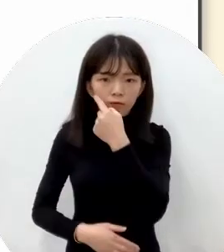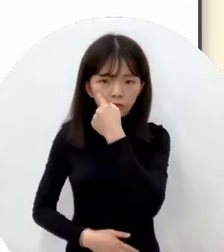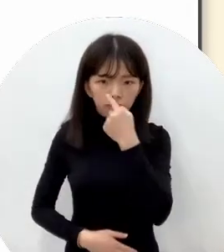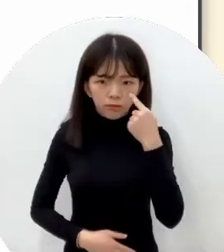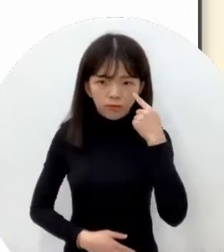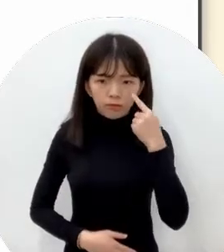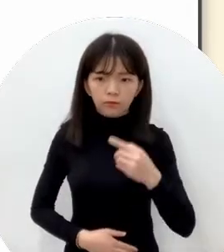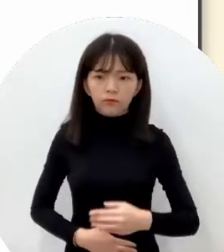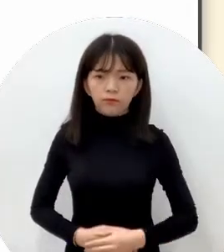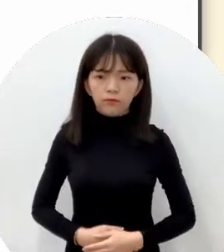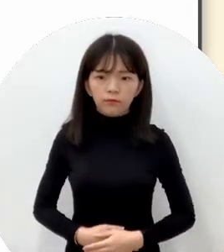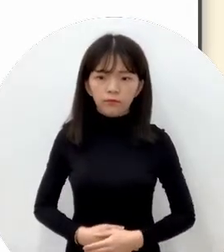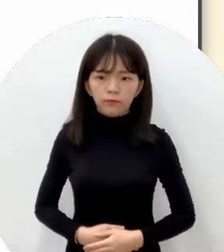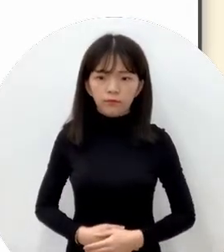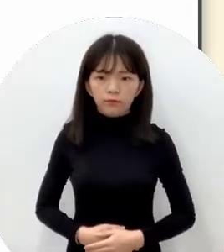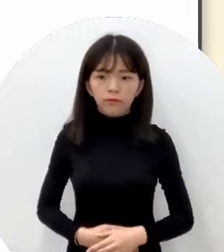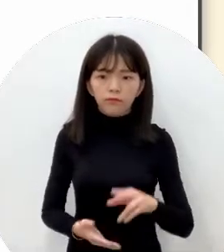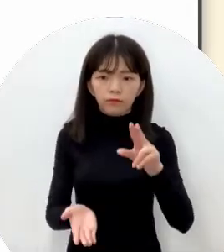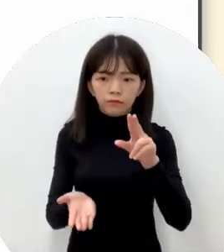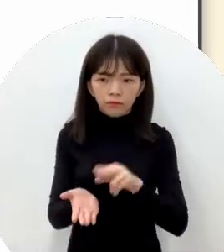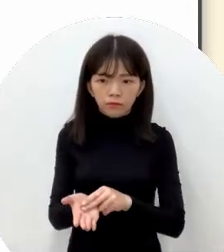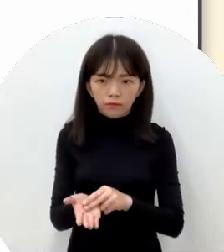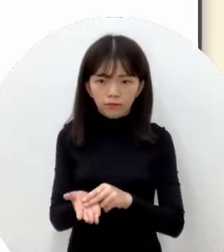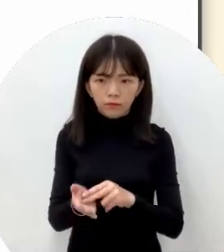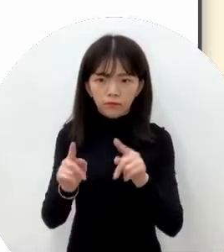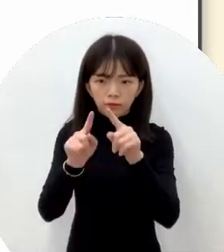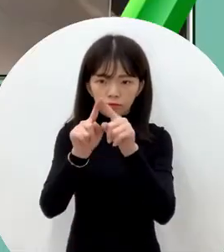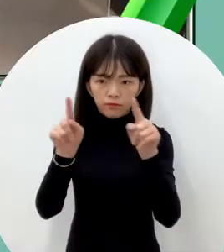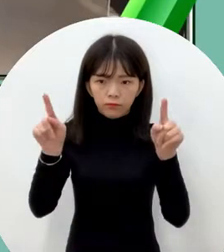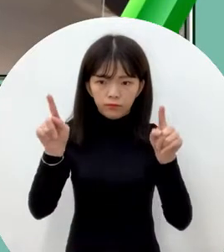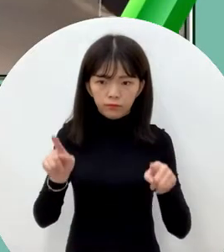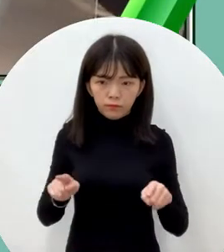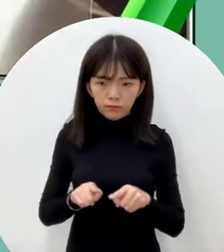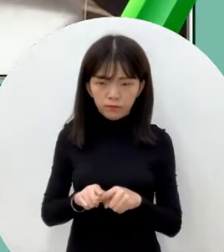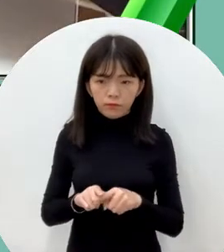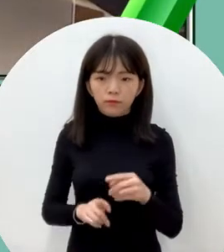표시를 정확히 확인하시기 바랍니다.